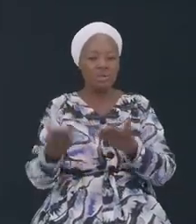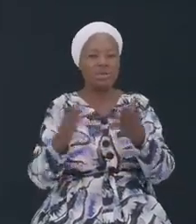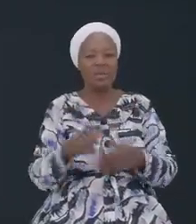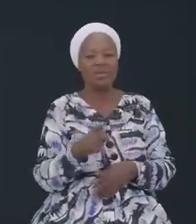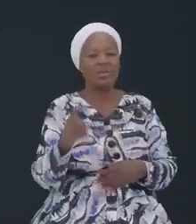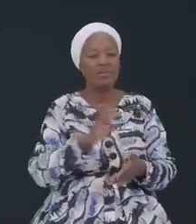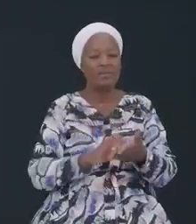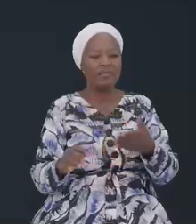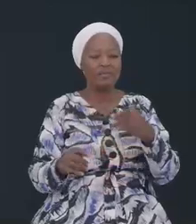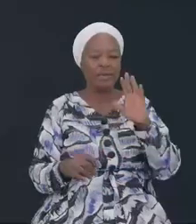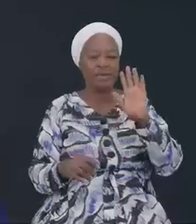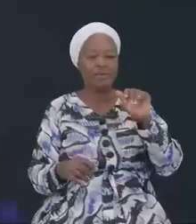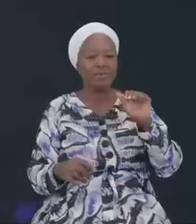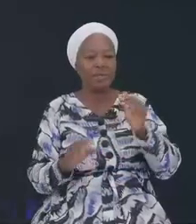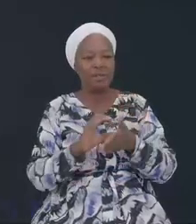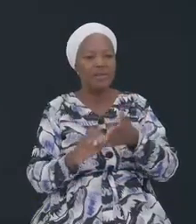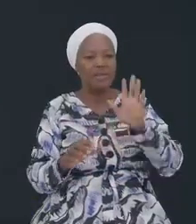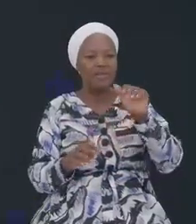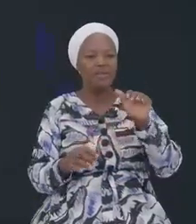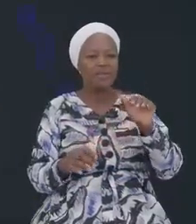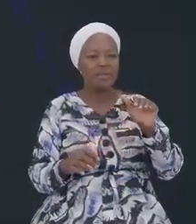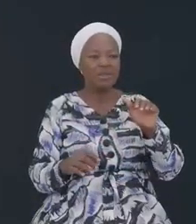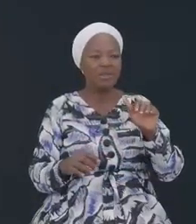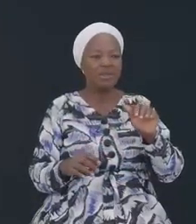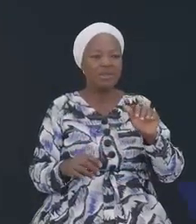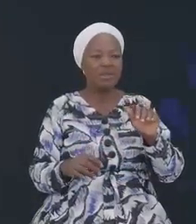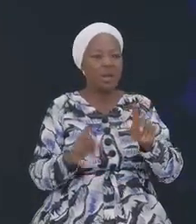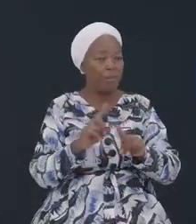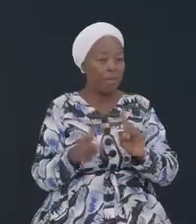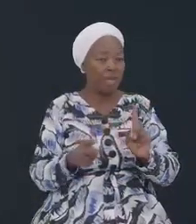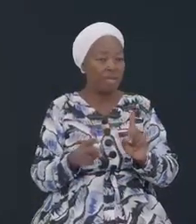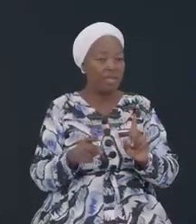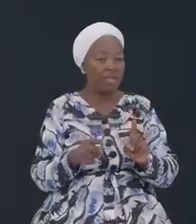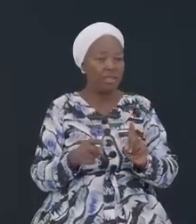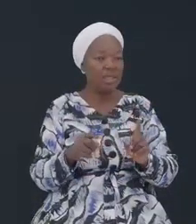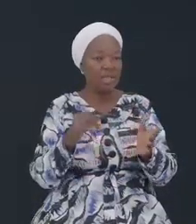15. Voyons le verset 15. Mais